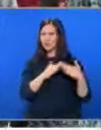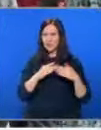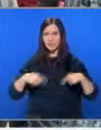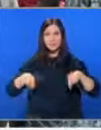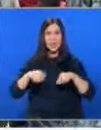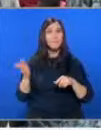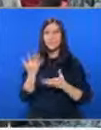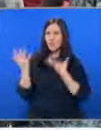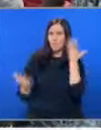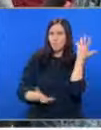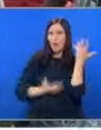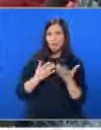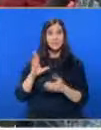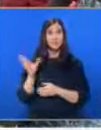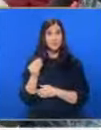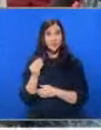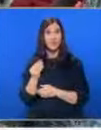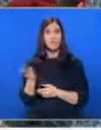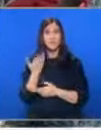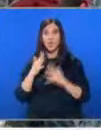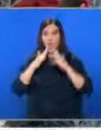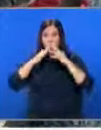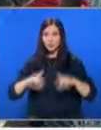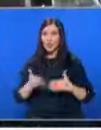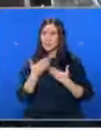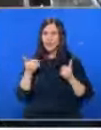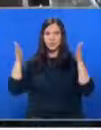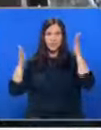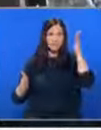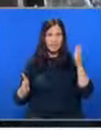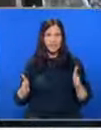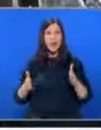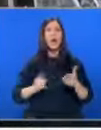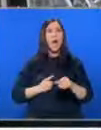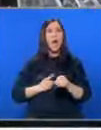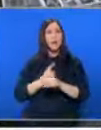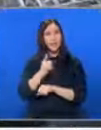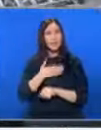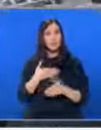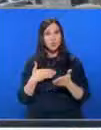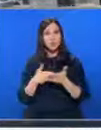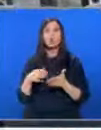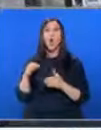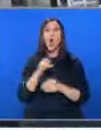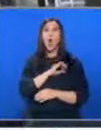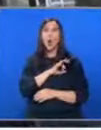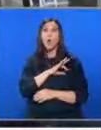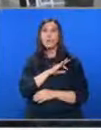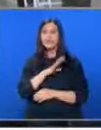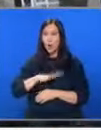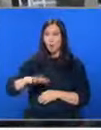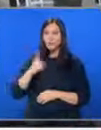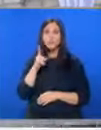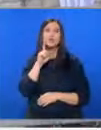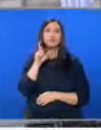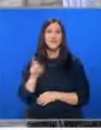стая беше в пламъци. Всичко беше разрушено и нямаше стени. Ракетен удар имаше и срещу Одеска област. Един човек